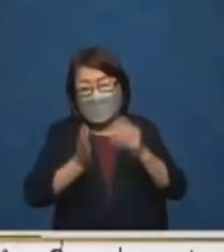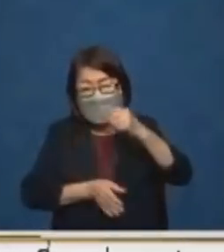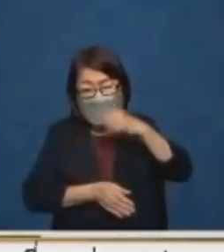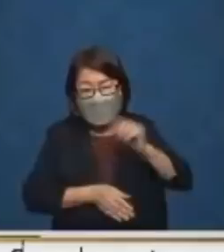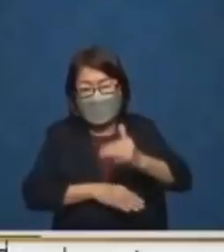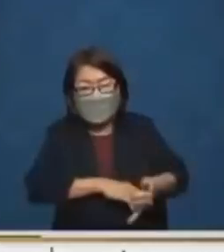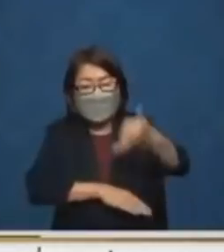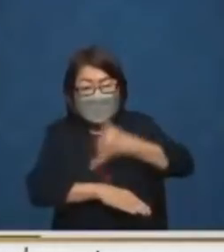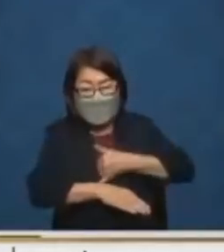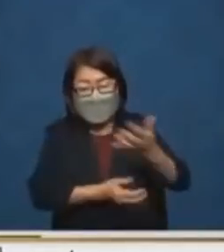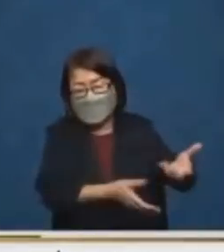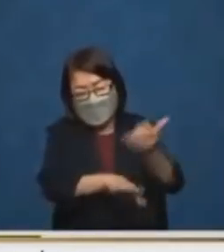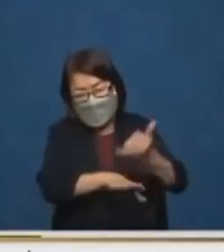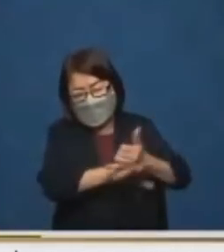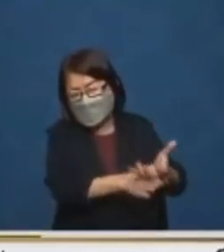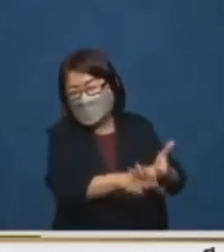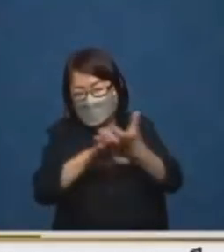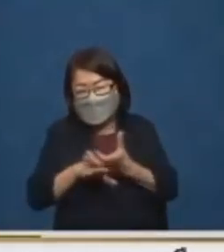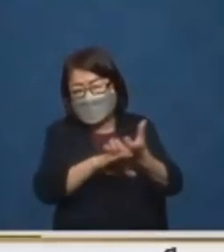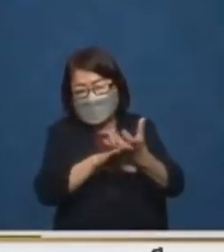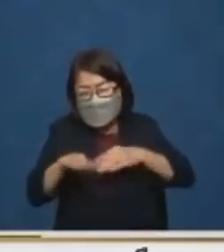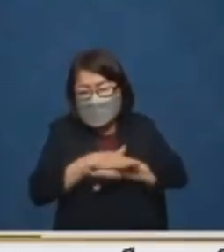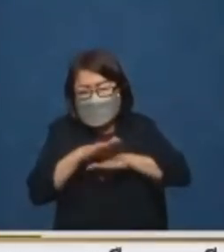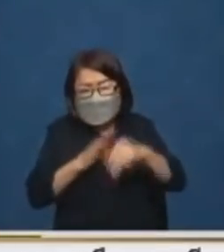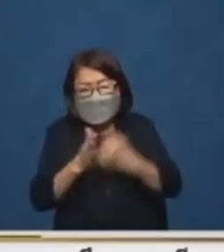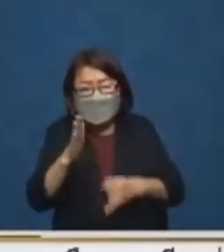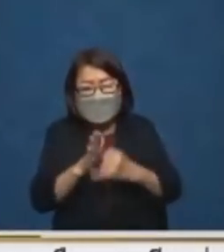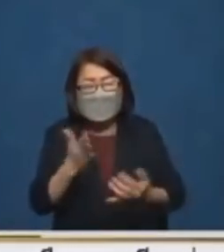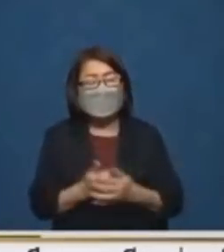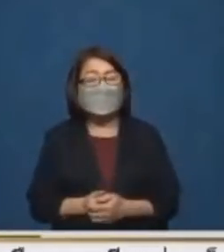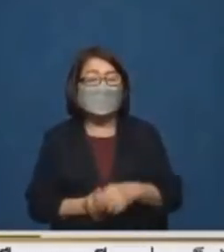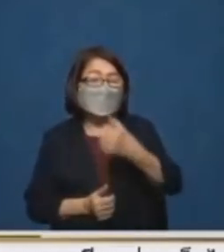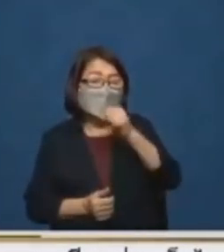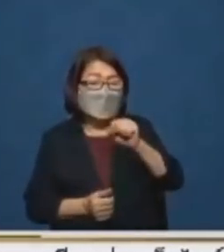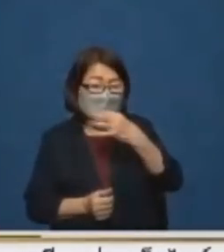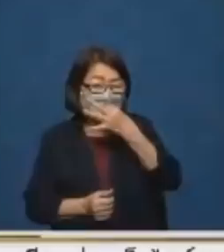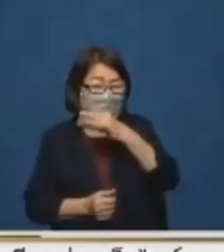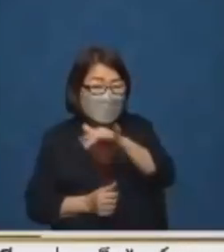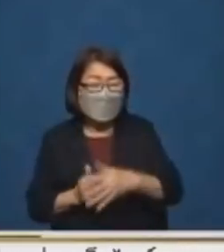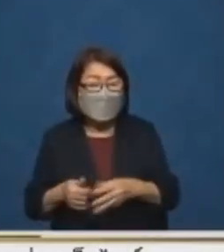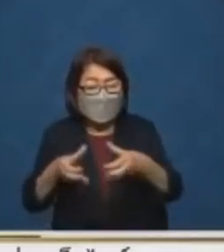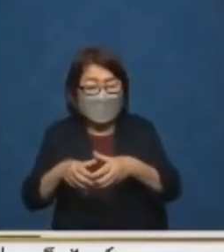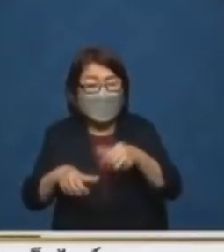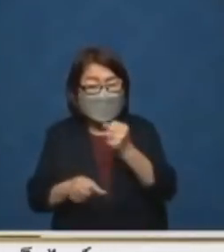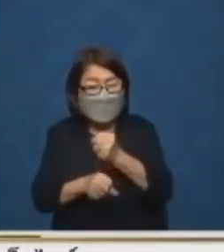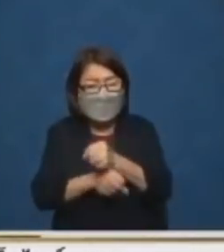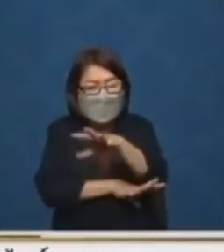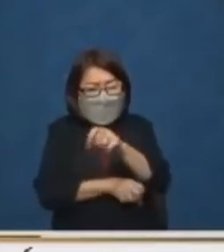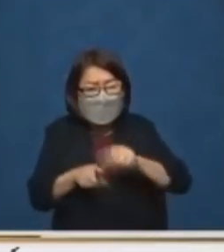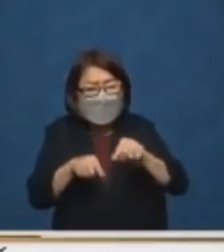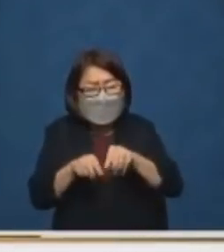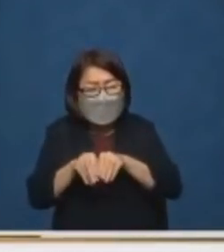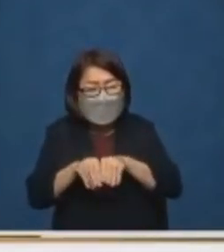เทศโดยไมได้รับอนุญาตการแพรระบาดของคาสเตอสมุษาคอนท่านใยกกัไมไดเดือนเงินการอะไรอย่างจริ